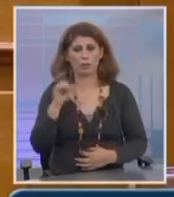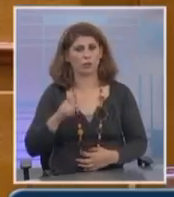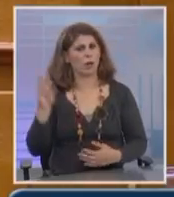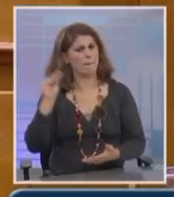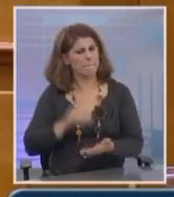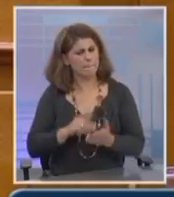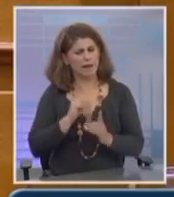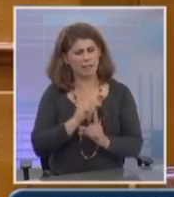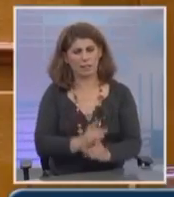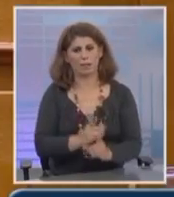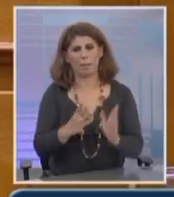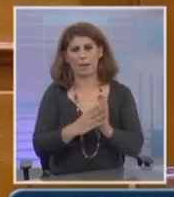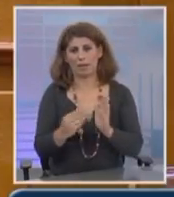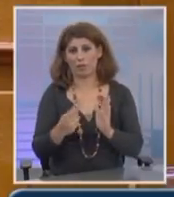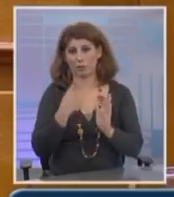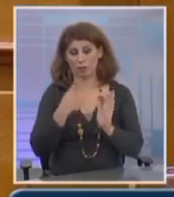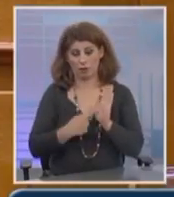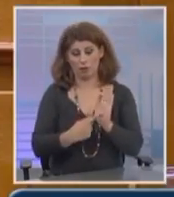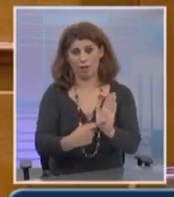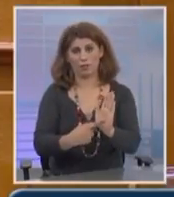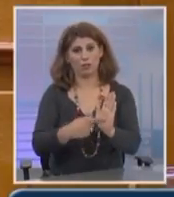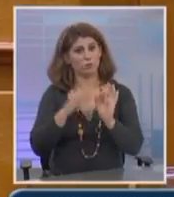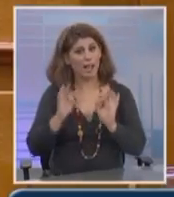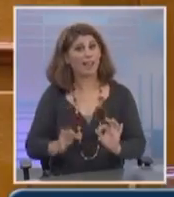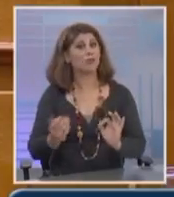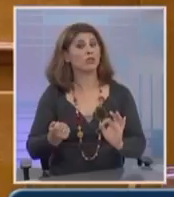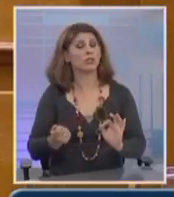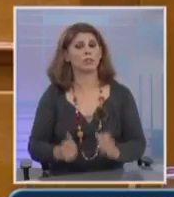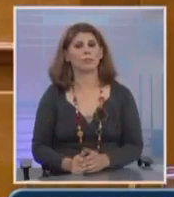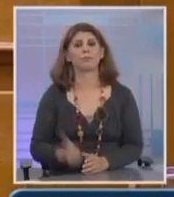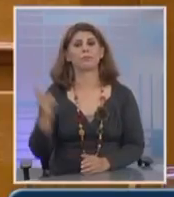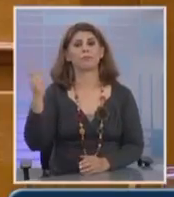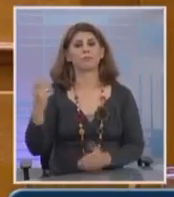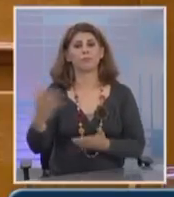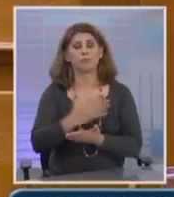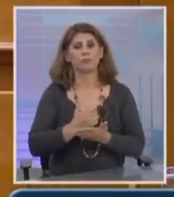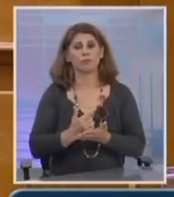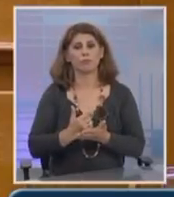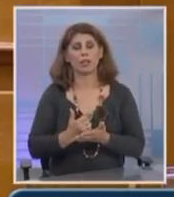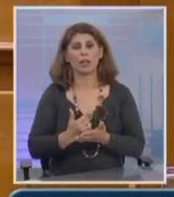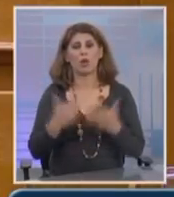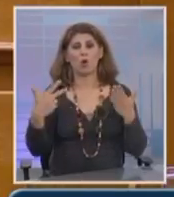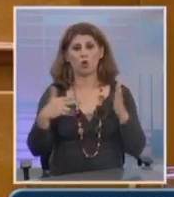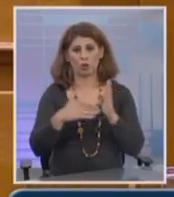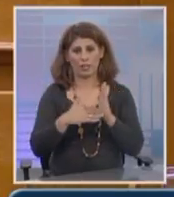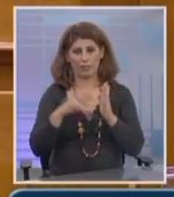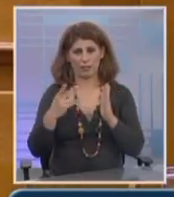πάλι συγκεκριμένοι και να μιλήσουμε με πραγματικά παραδείγματα. Συνταξιούχος με εισόδημα από συντάξεις 8.000